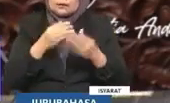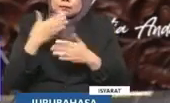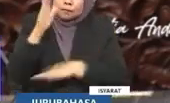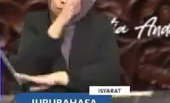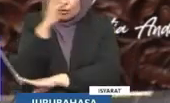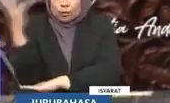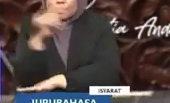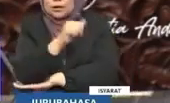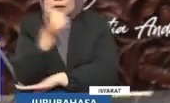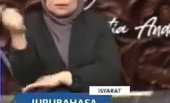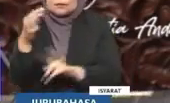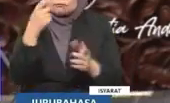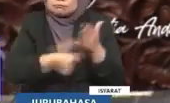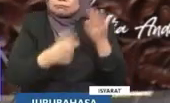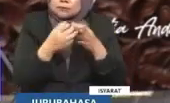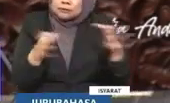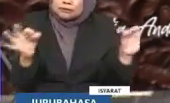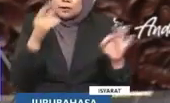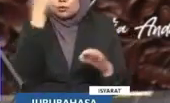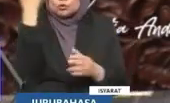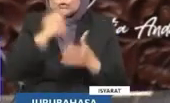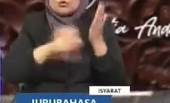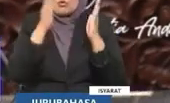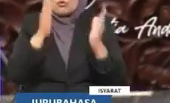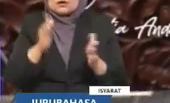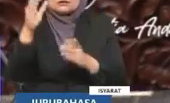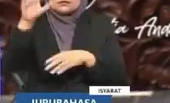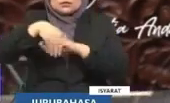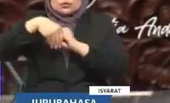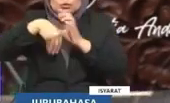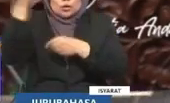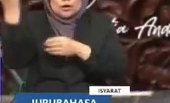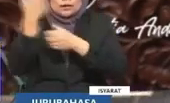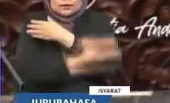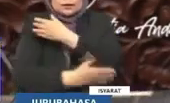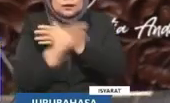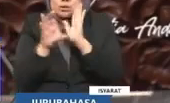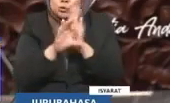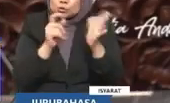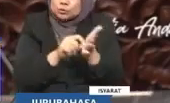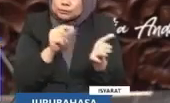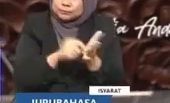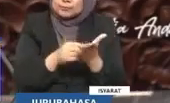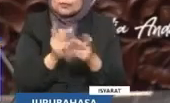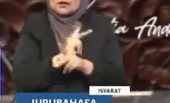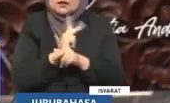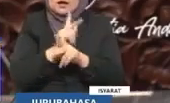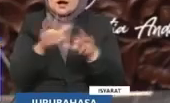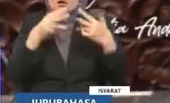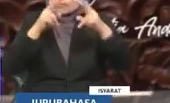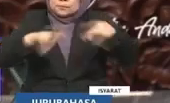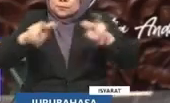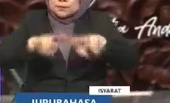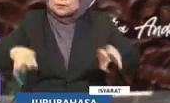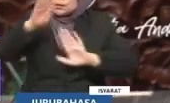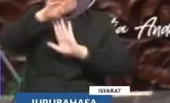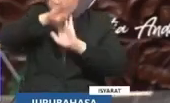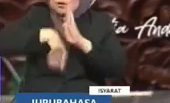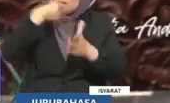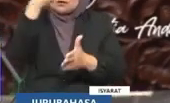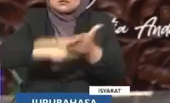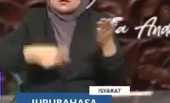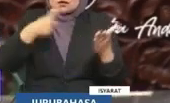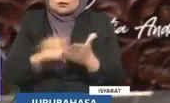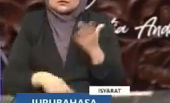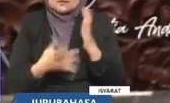tumbuhan memberikan pengecualian khas bagi pengambilan pekerja asing dalam industri peternakan ayam contohnya mengkaji mekanisme mengurangkan